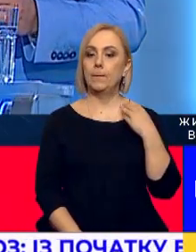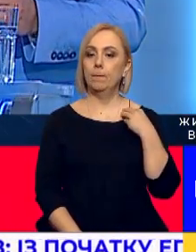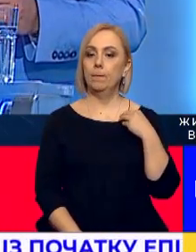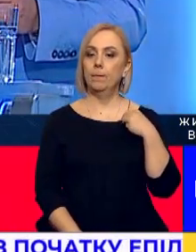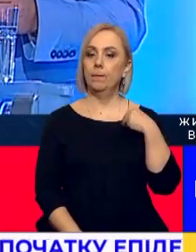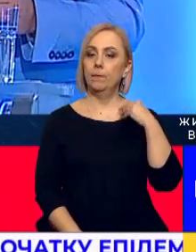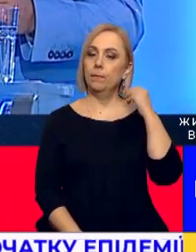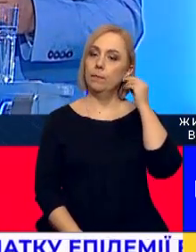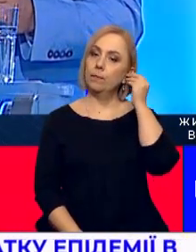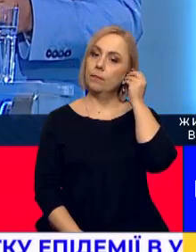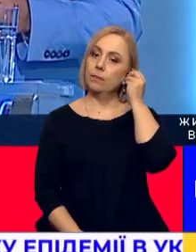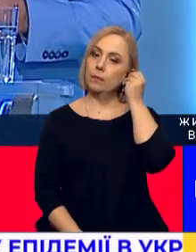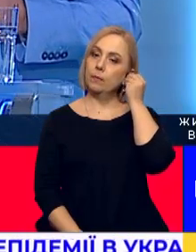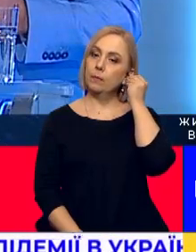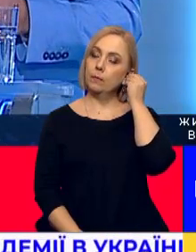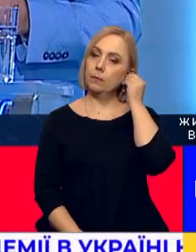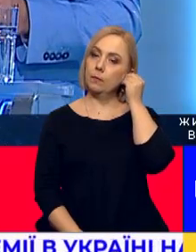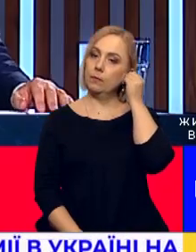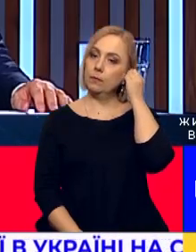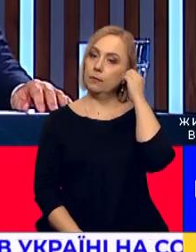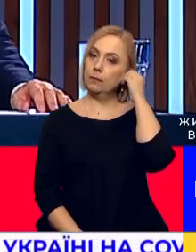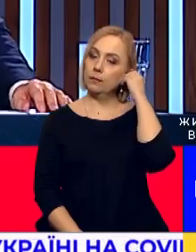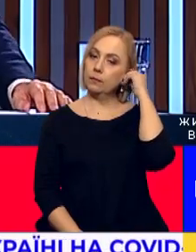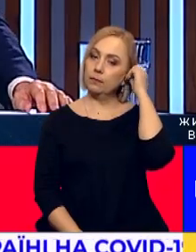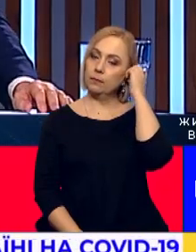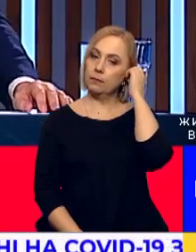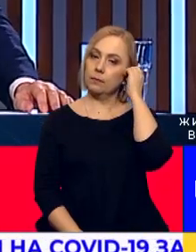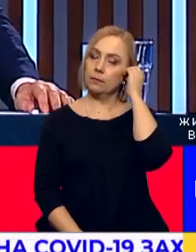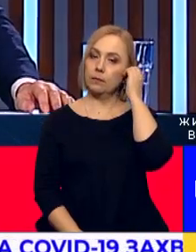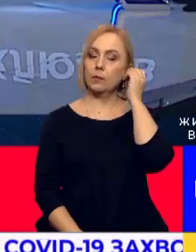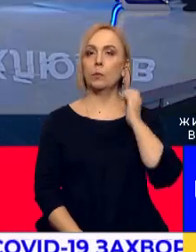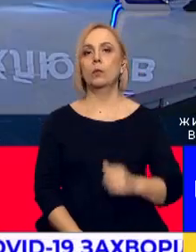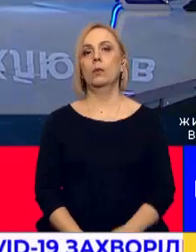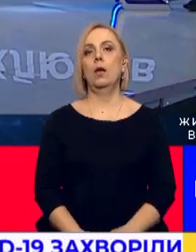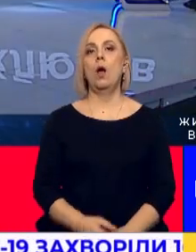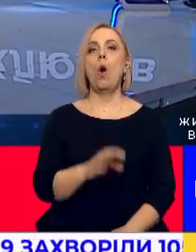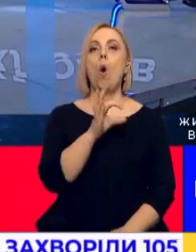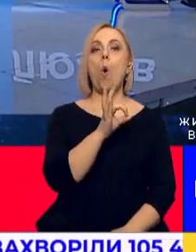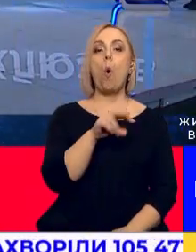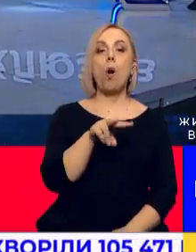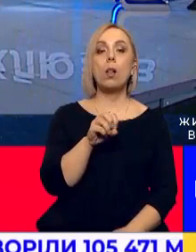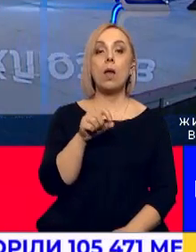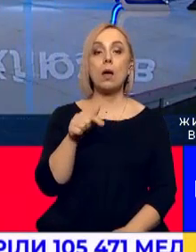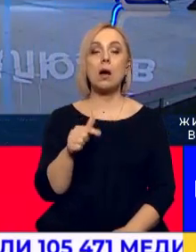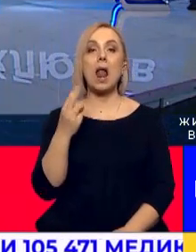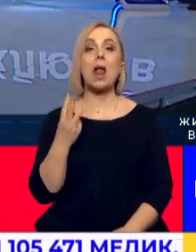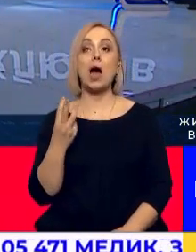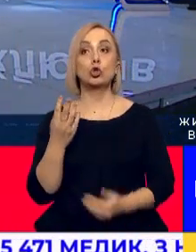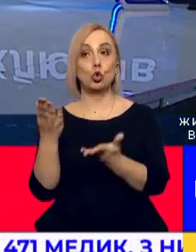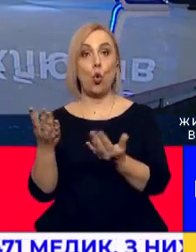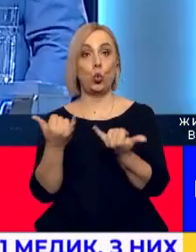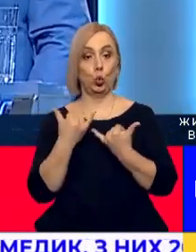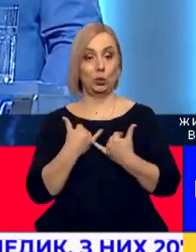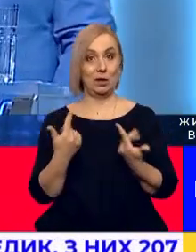програму «Ексклюзив». Олег Ляшко у нас в студії. Пане Олеже, перед тим, як ми вмикали